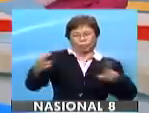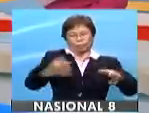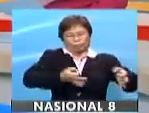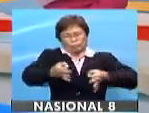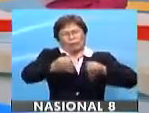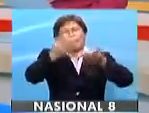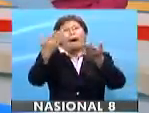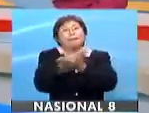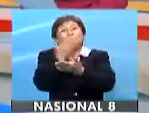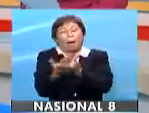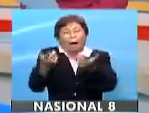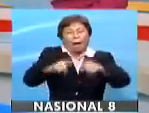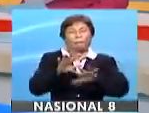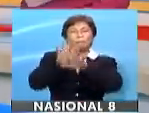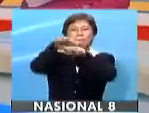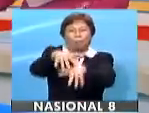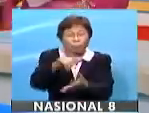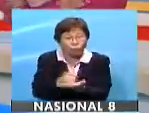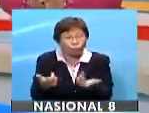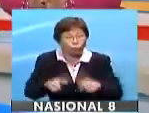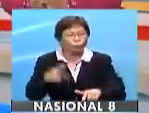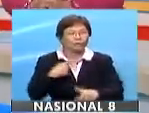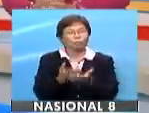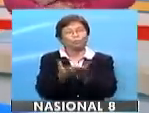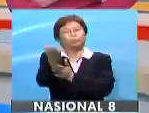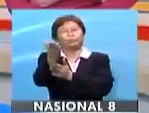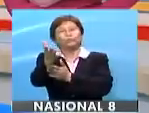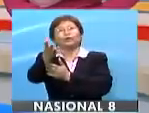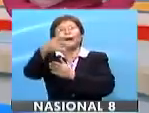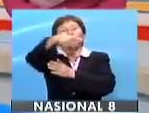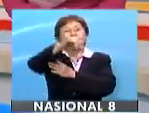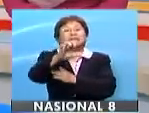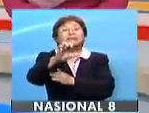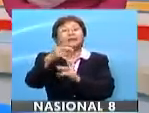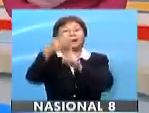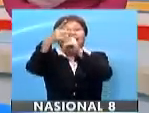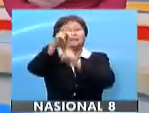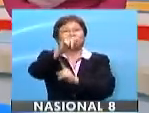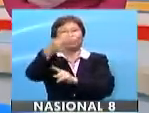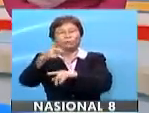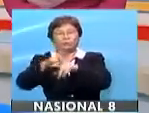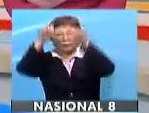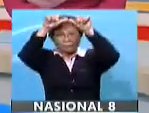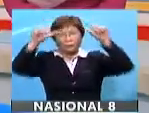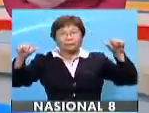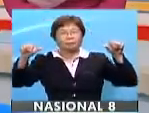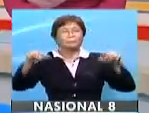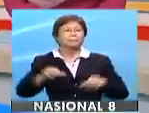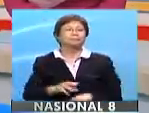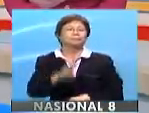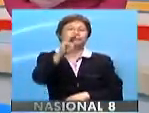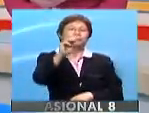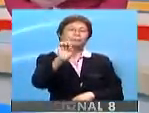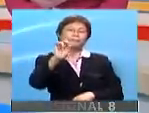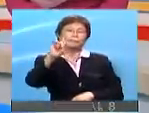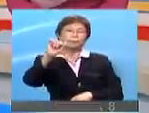perkembangan terbaru mengenai kejadian rempuhan ini. Baik, kita terus saja mengikuti sidang media khas Tabung Haji di Mekah.